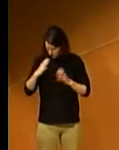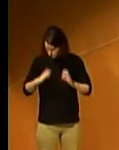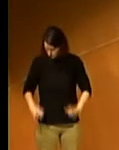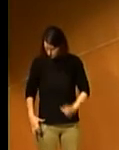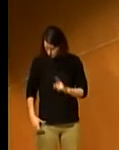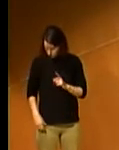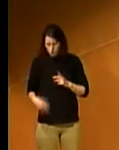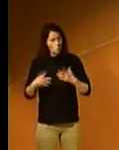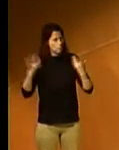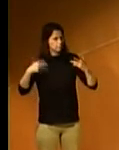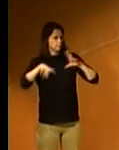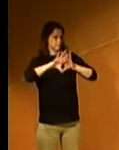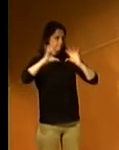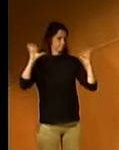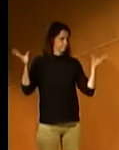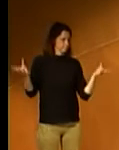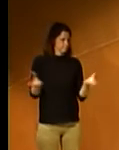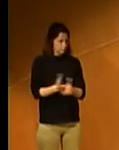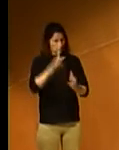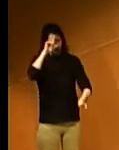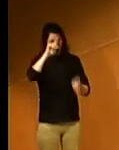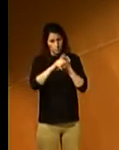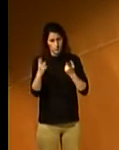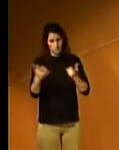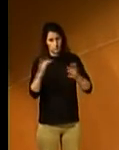donc, on a essayé de monter des ateliers